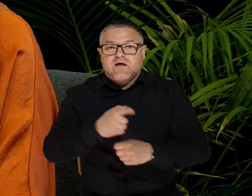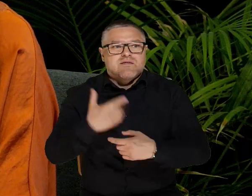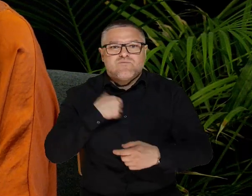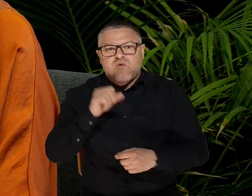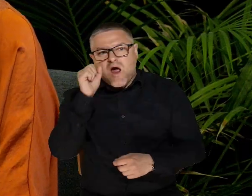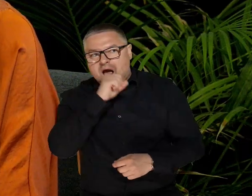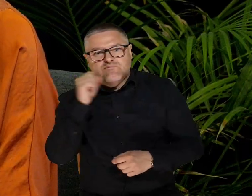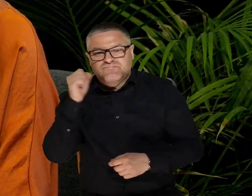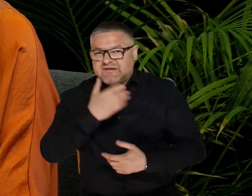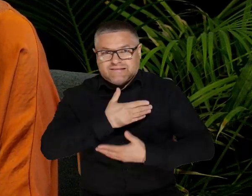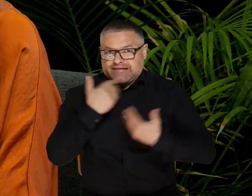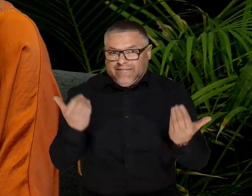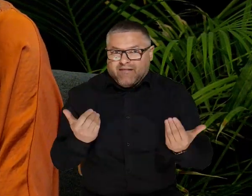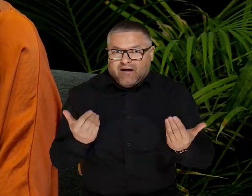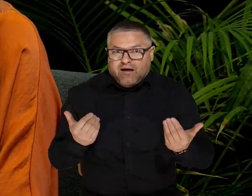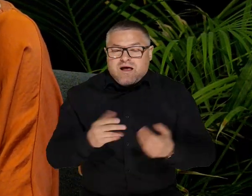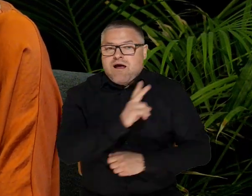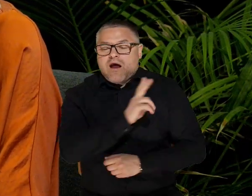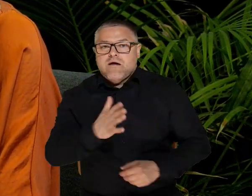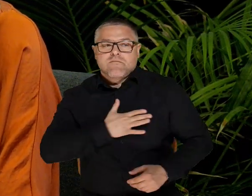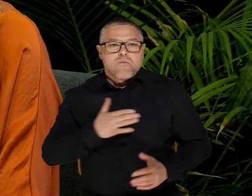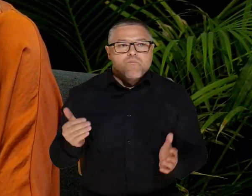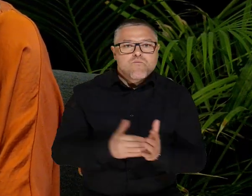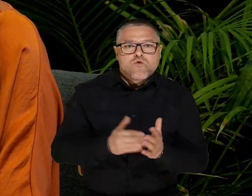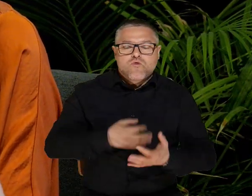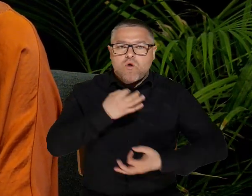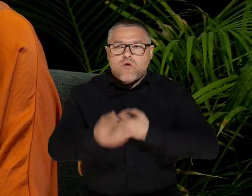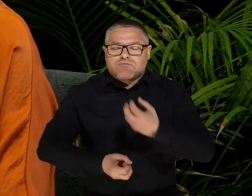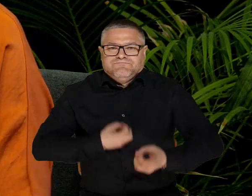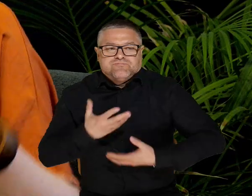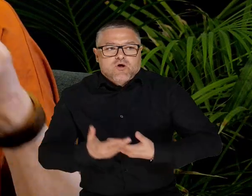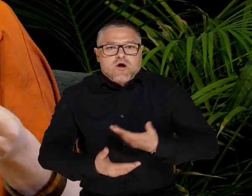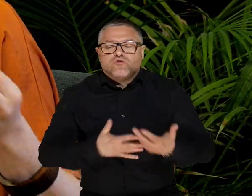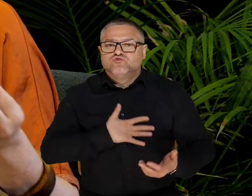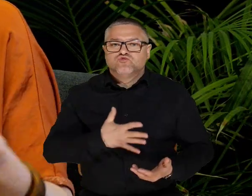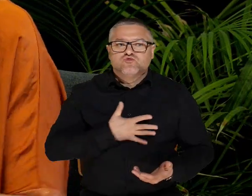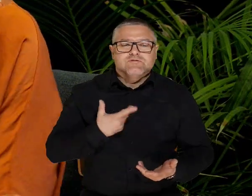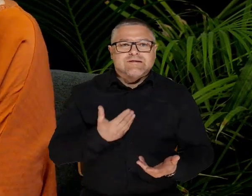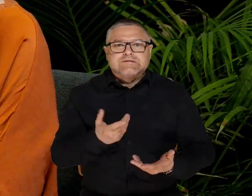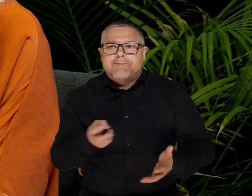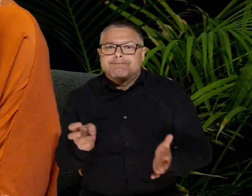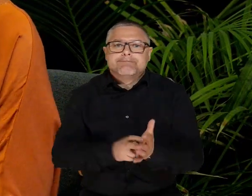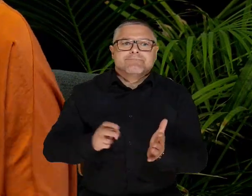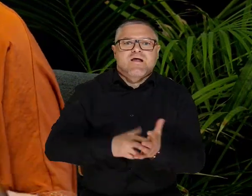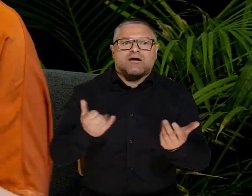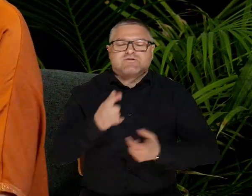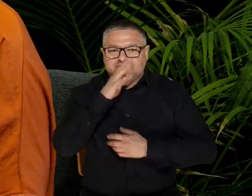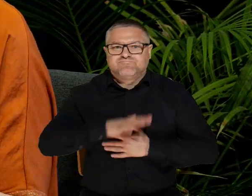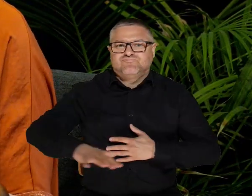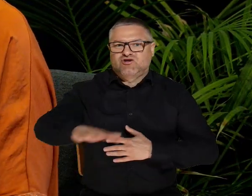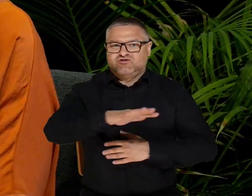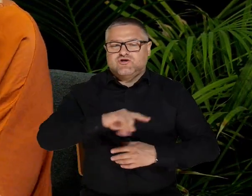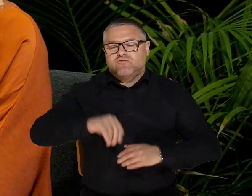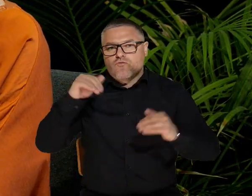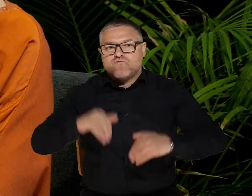abstrakcyjnym. Każdy miał potrzebę powiedzenia czegoś i czuć było właśnie taki niedosyt tej przestrzeni, w